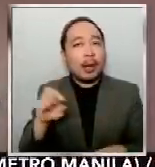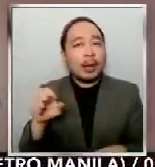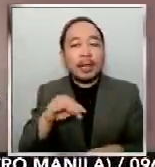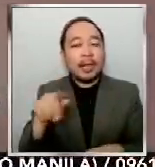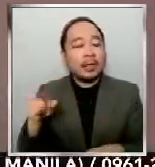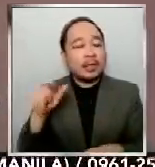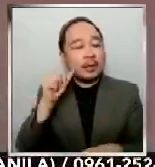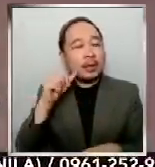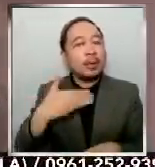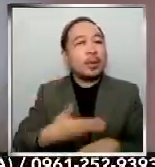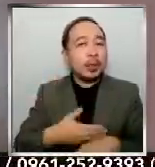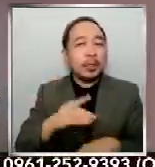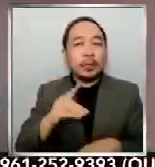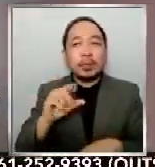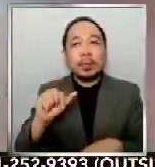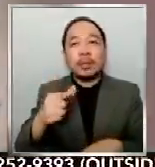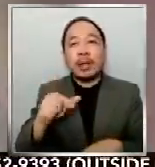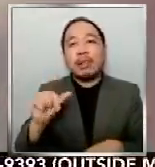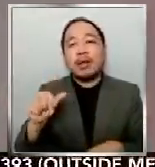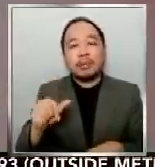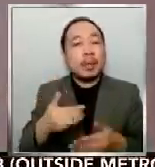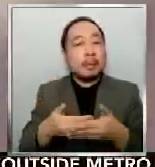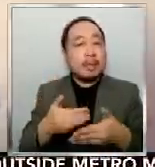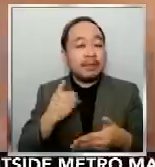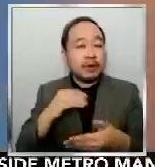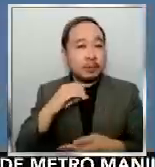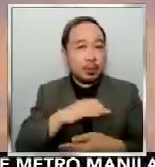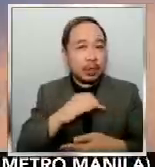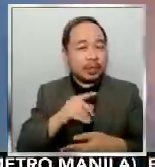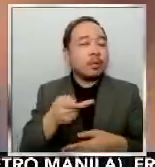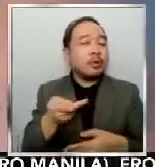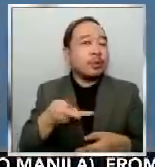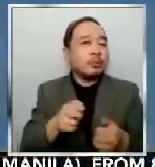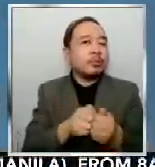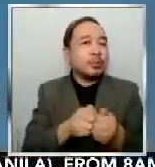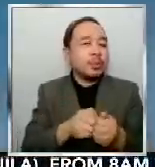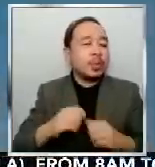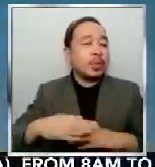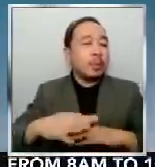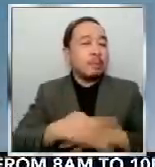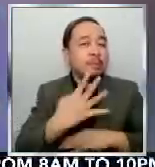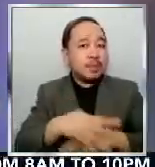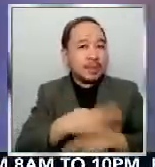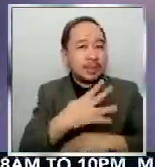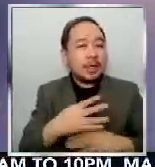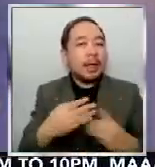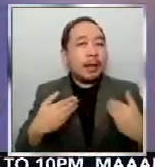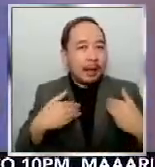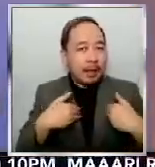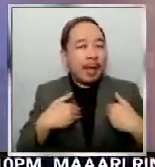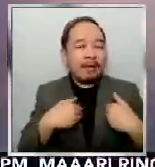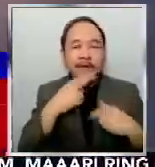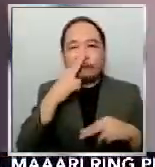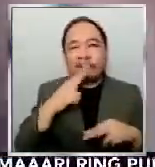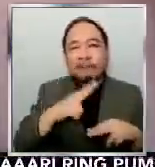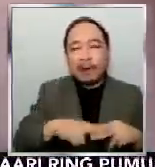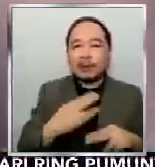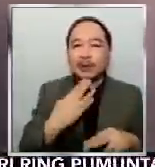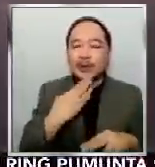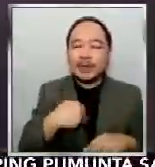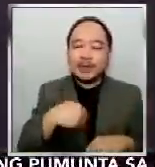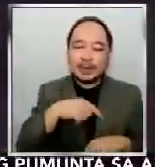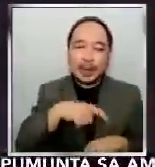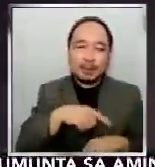Dahlia. Bago ang binyag, nag-bonding sa beach si Nico, Solen at Tilly kung saan nagkaroon ng fun and sweet moments ang kanilang